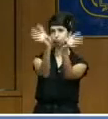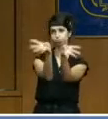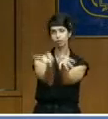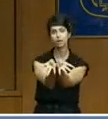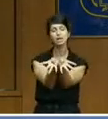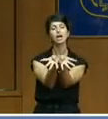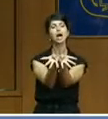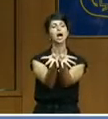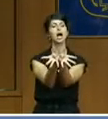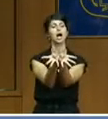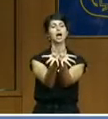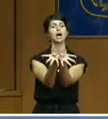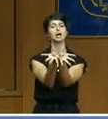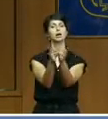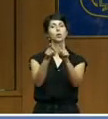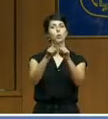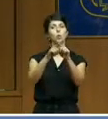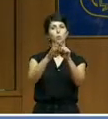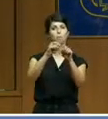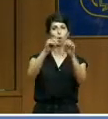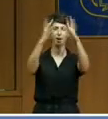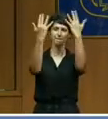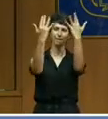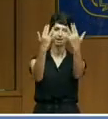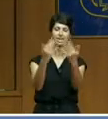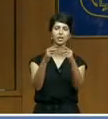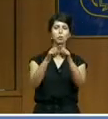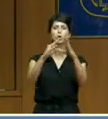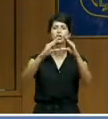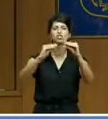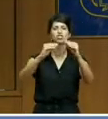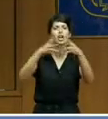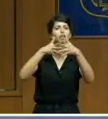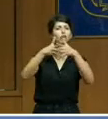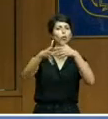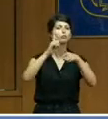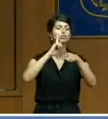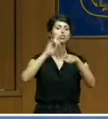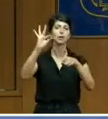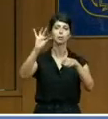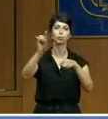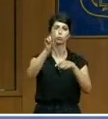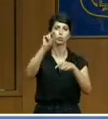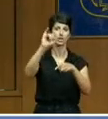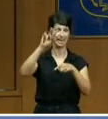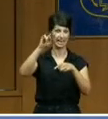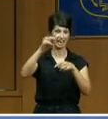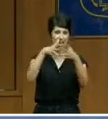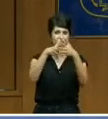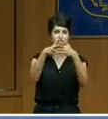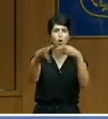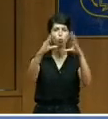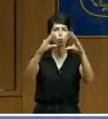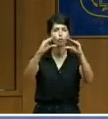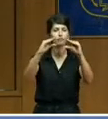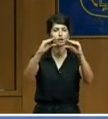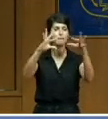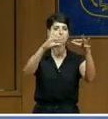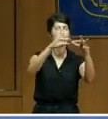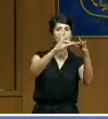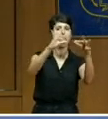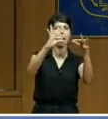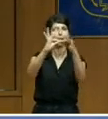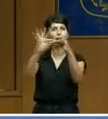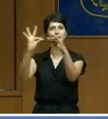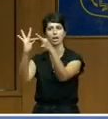דם, מונחים על גבי מטריקס ג'לטיני שקוף שנקרא טוניקה, והטוניקה מחברת את הכל...